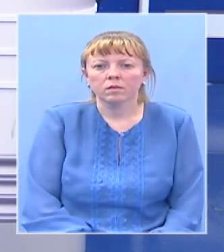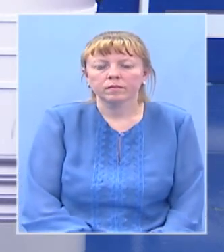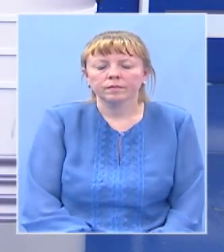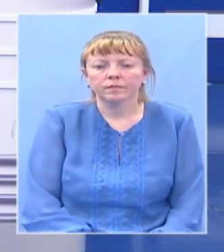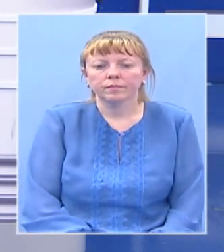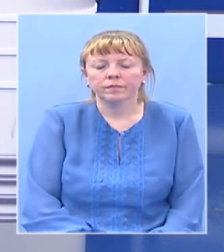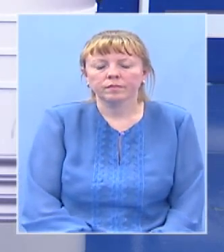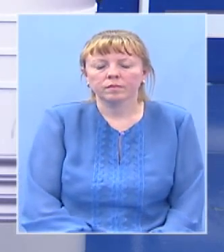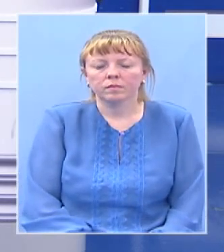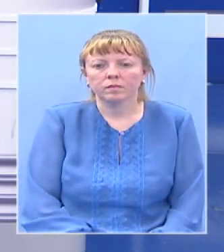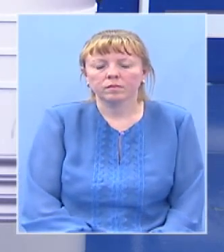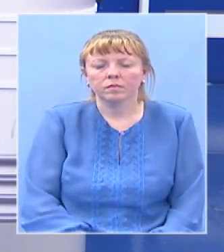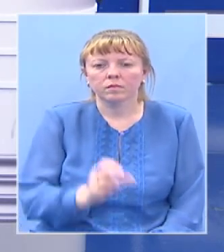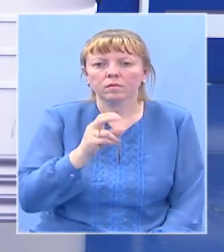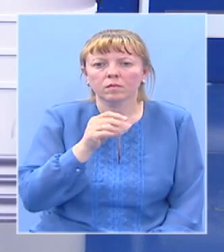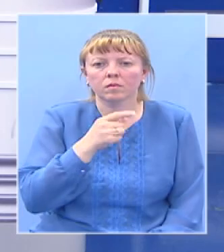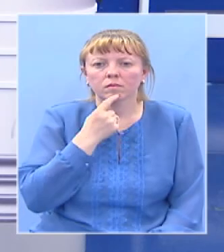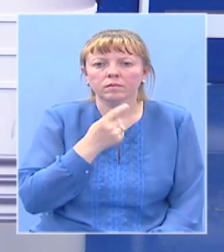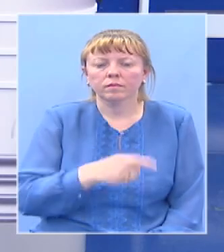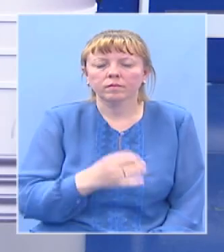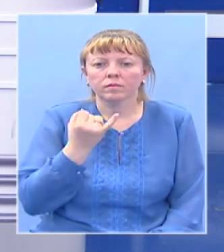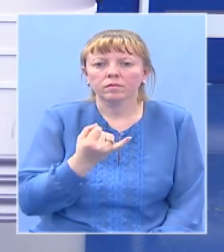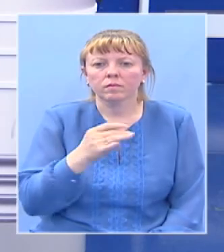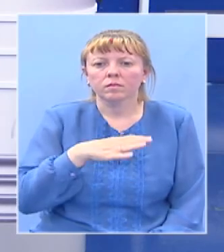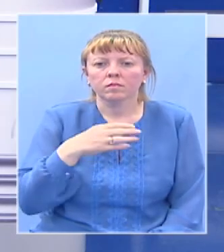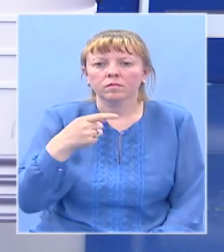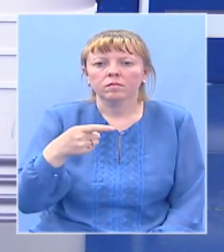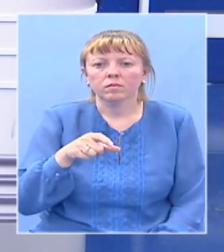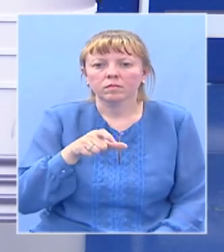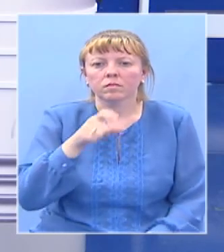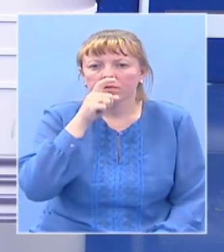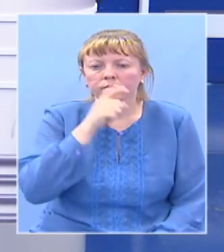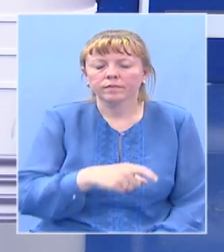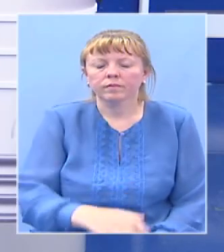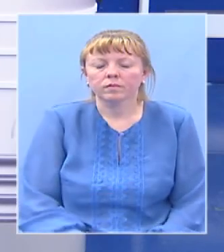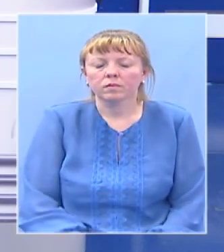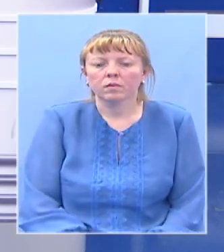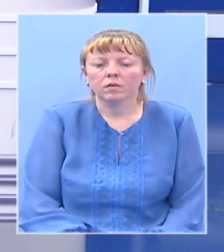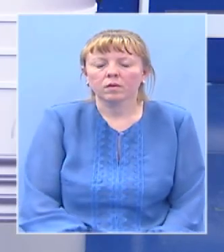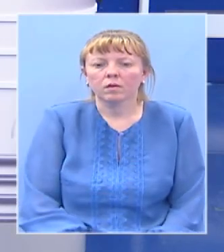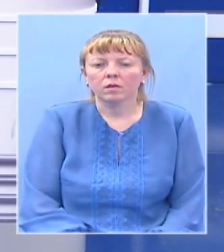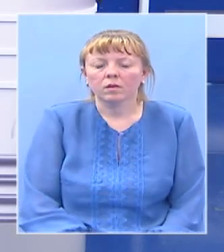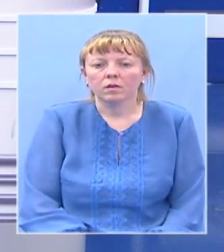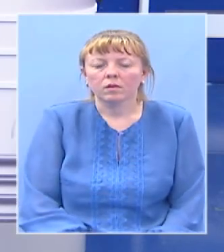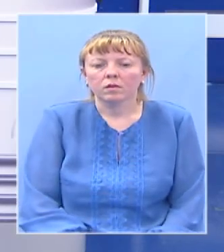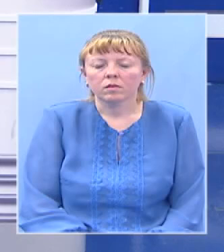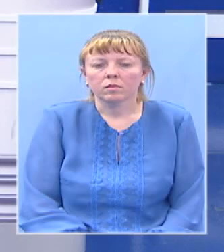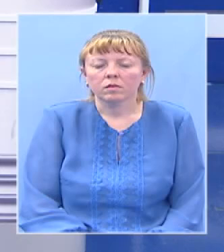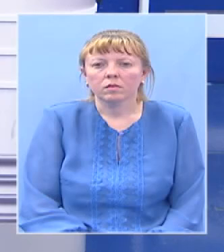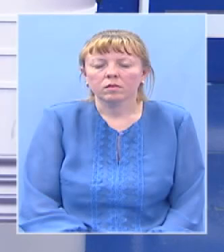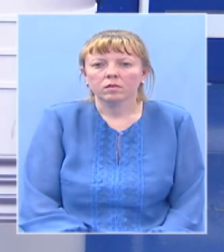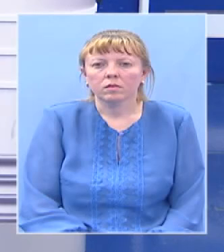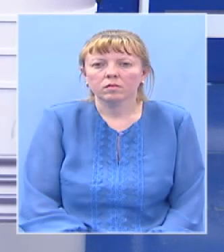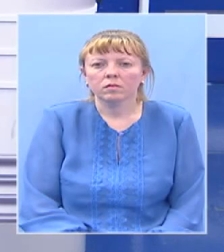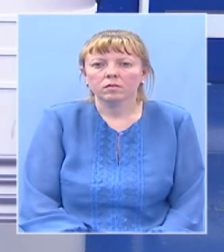такой перегруз что в дальнейшем может плохо повлияет на автомобиль на дороге и Ну в целом в принципе вот такая вот